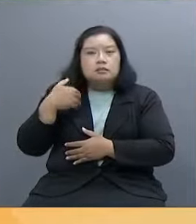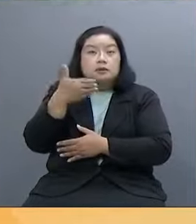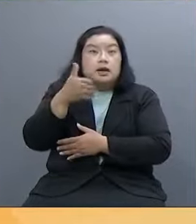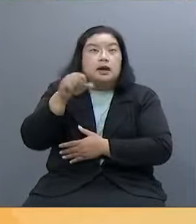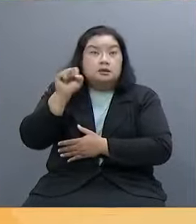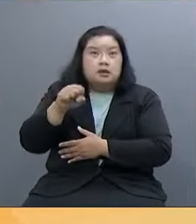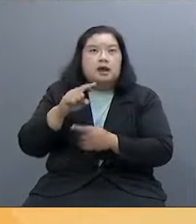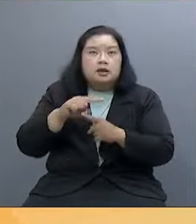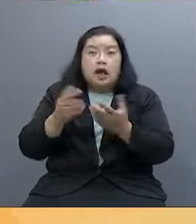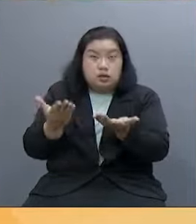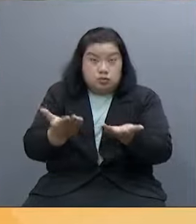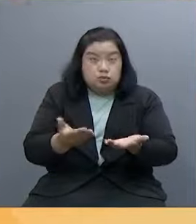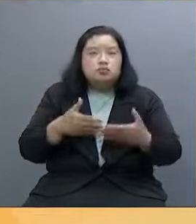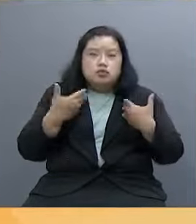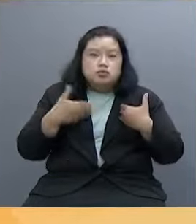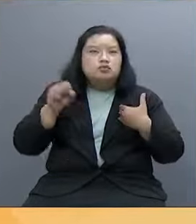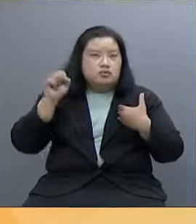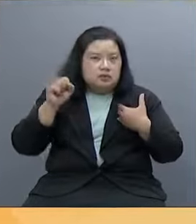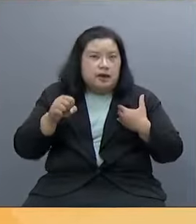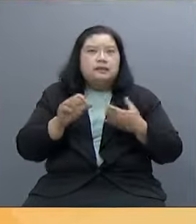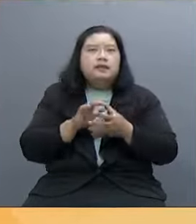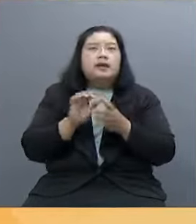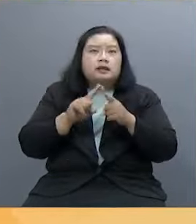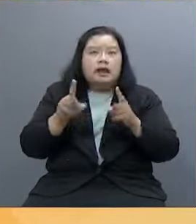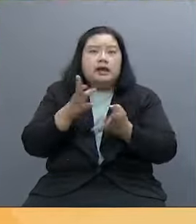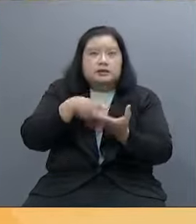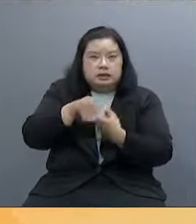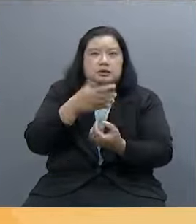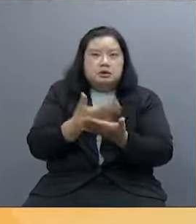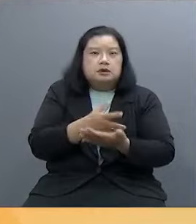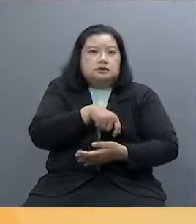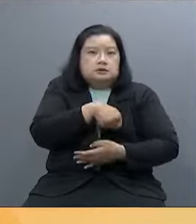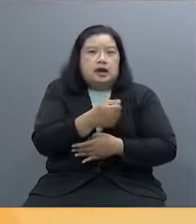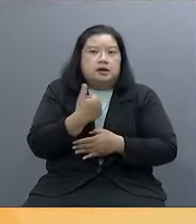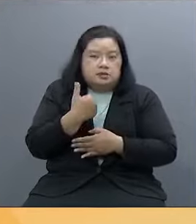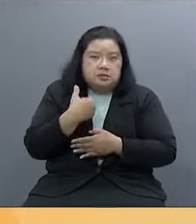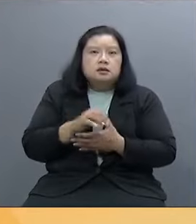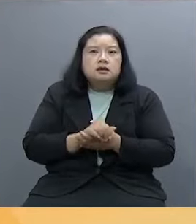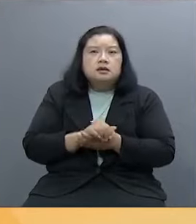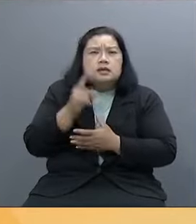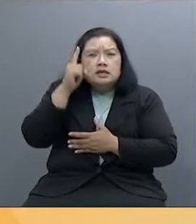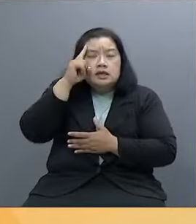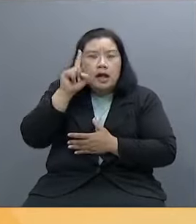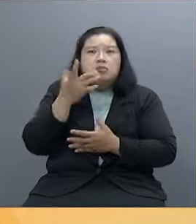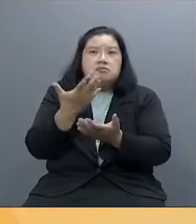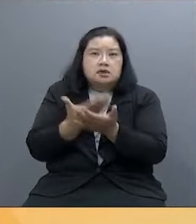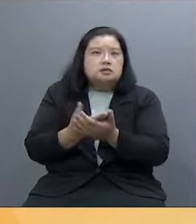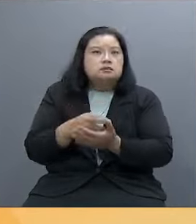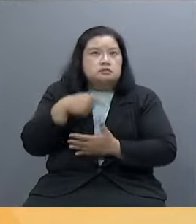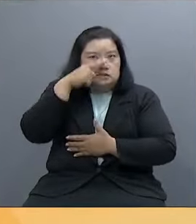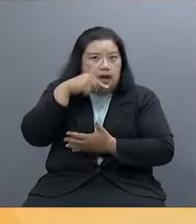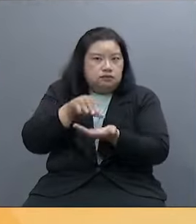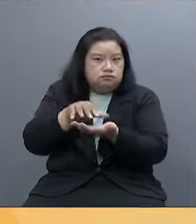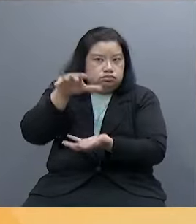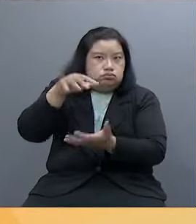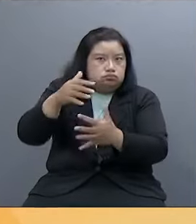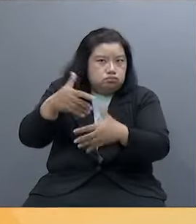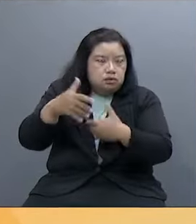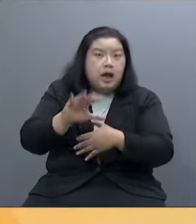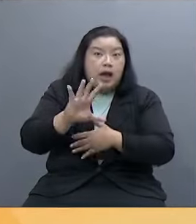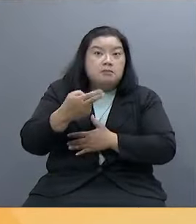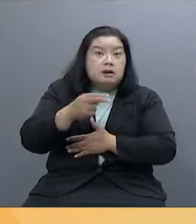ณผู้ชมแต่ว่าอีกหนึ่งสำคัญอยากจะบอกแบบนี้เรื่องของเศรษฐกิจมันสะพัดมากเพราะว่าเรามีการคาดการณ์กันว่าเงินน่าจะไหลเข้าบ้านเราเนี่ยประมาณ 50,000 ล้านบา